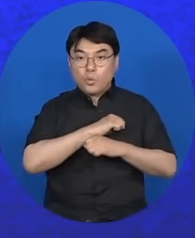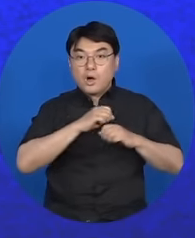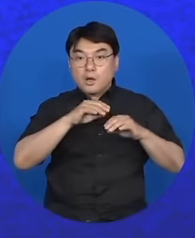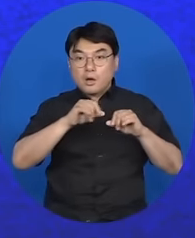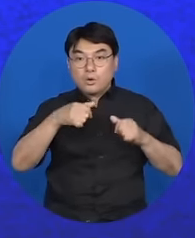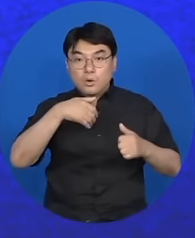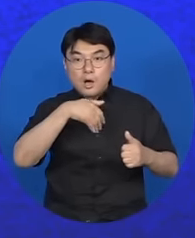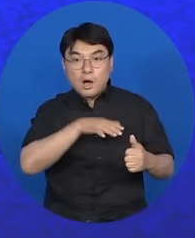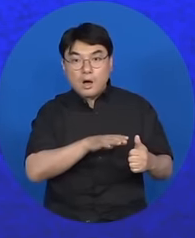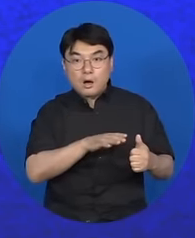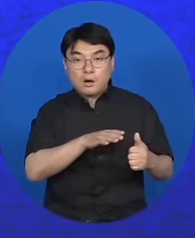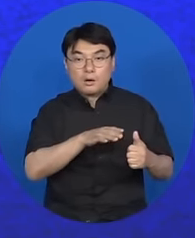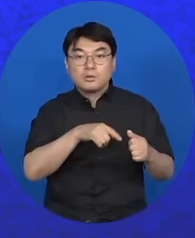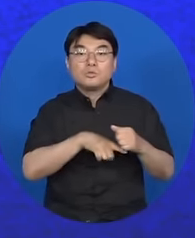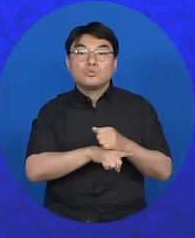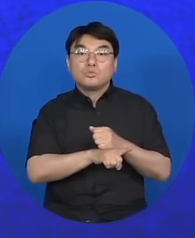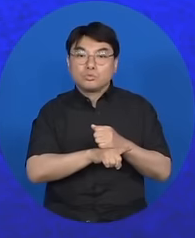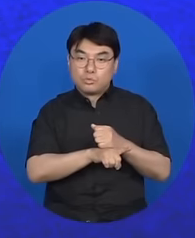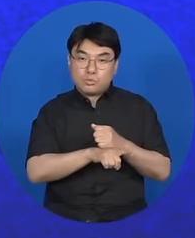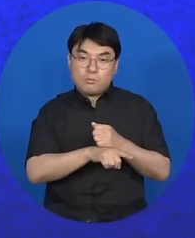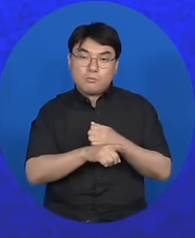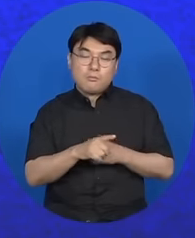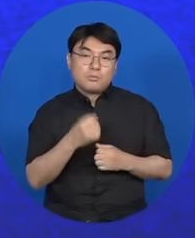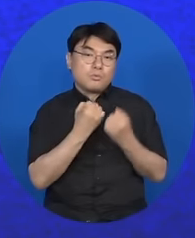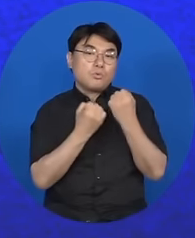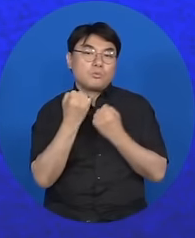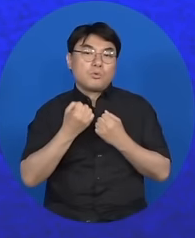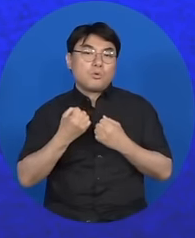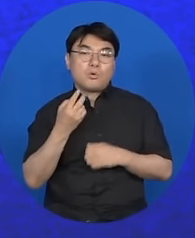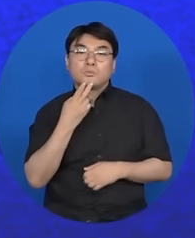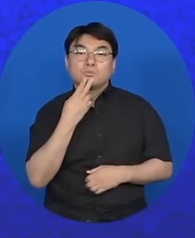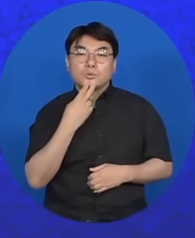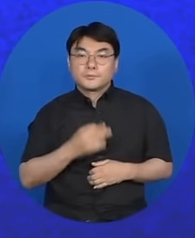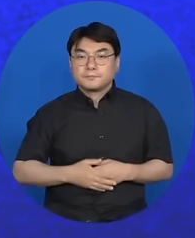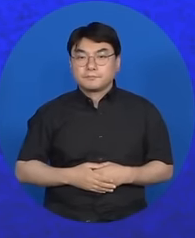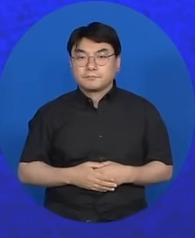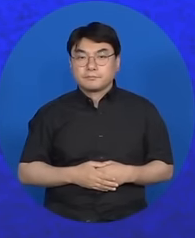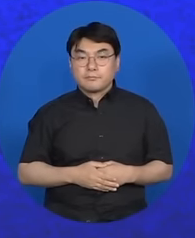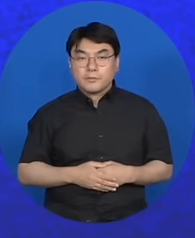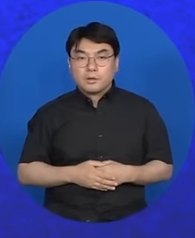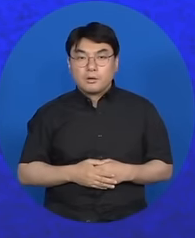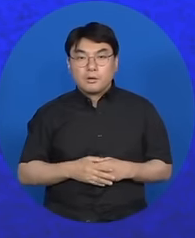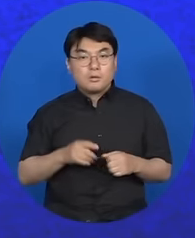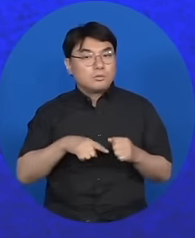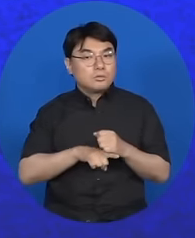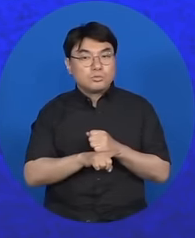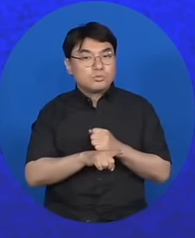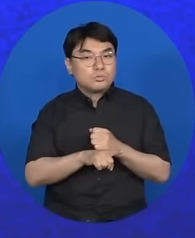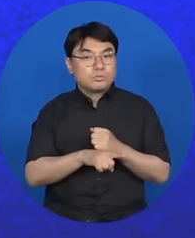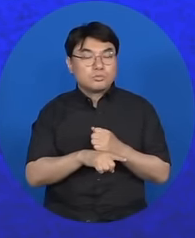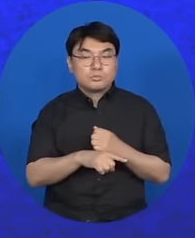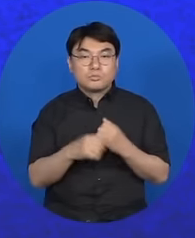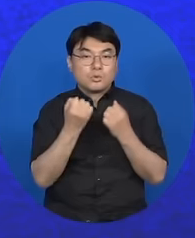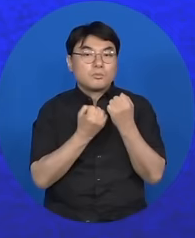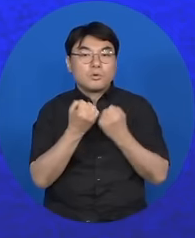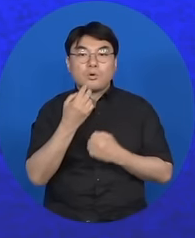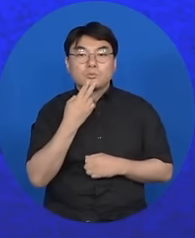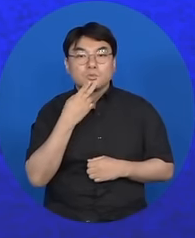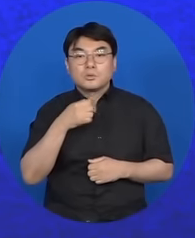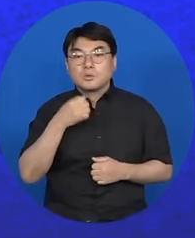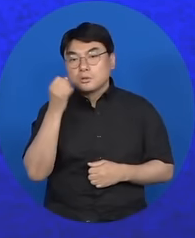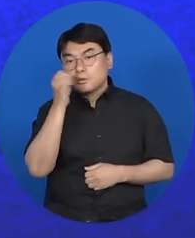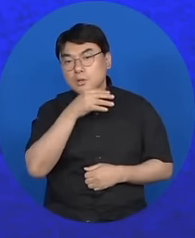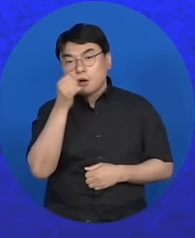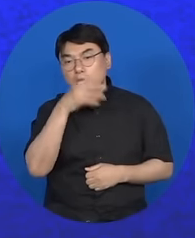말하면서 왜 가라는지 말도 없어요. 말씀도 주지 않고 왜 가야 하는지 말씀도 하지 않는지 그저 남쪽으로